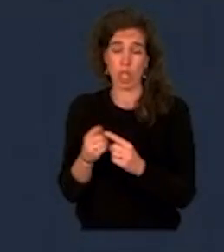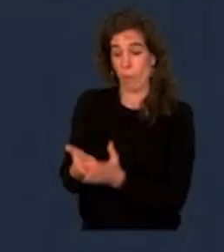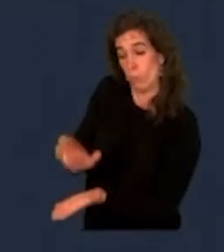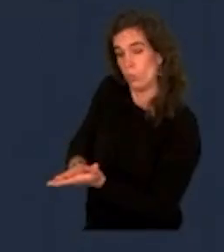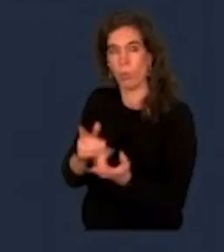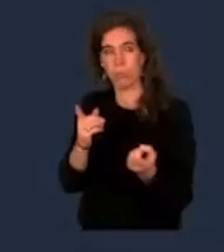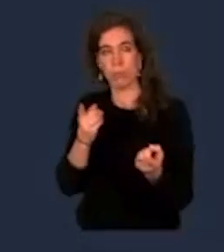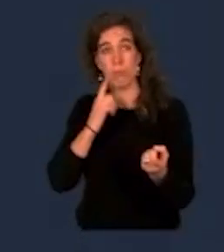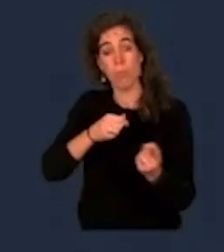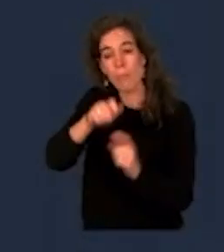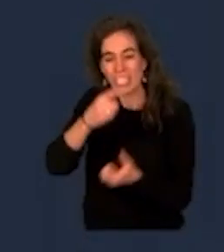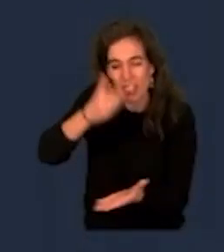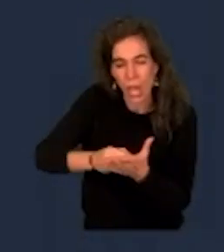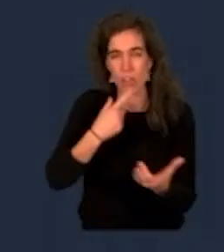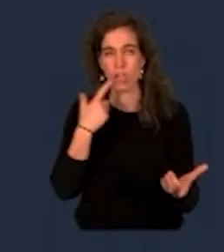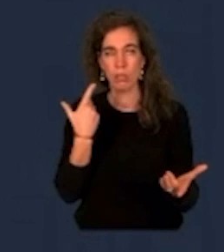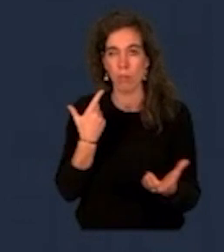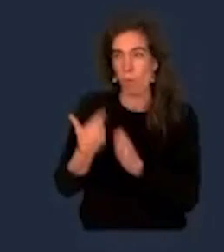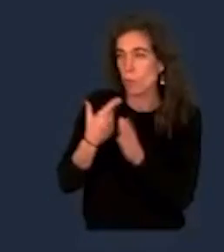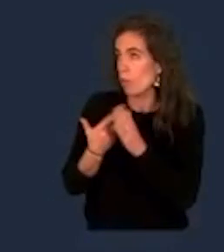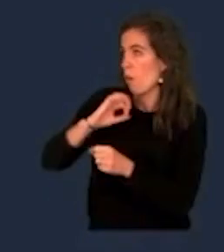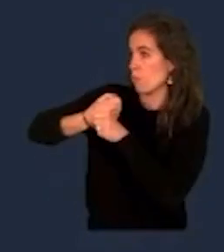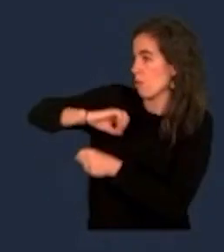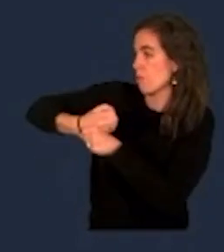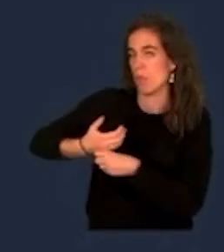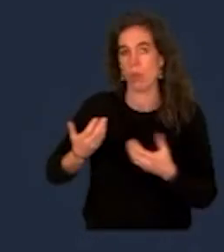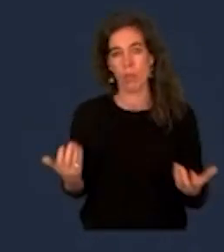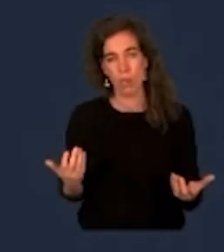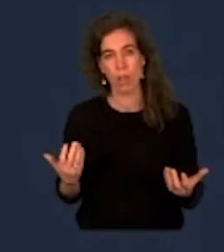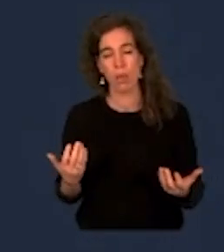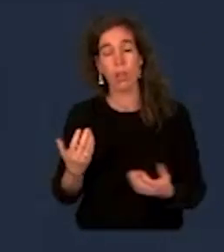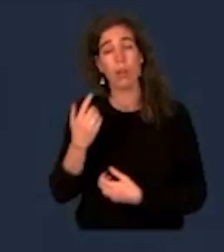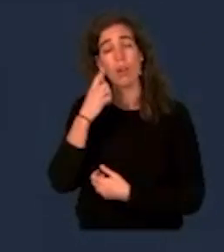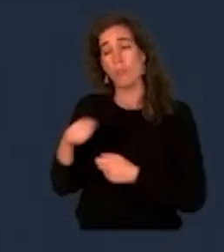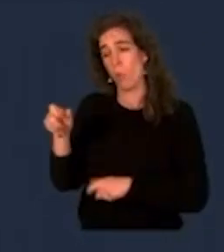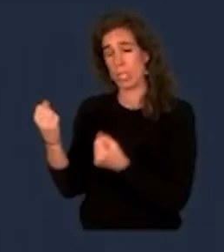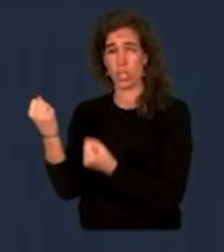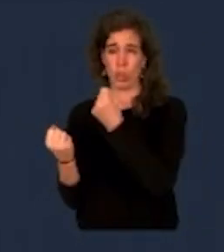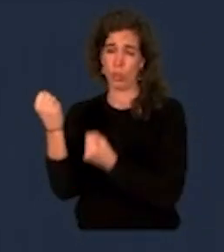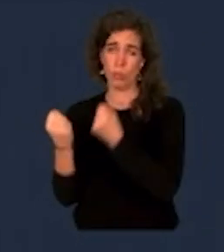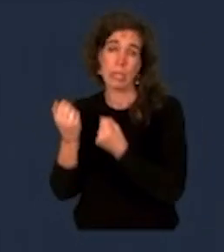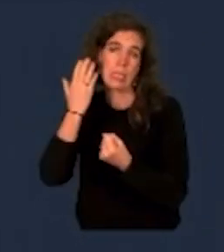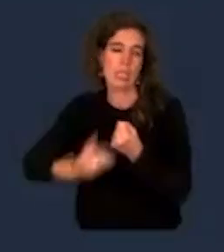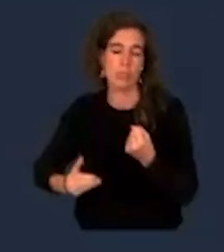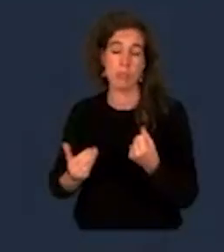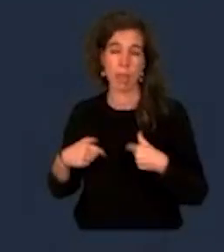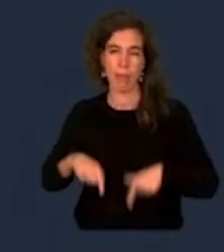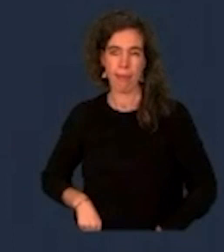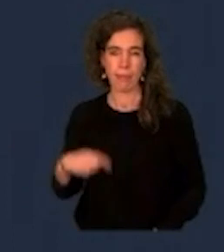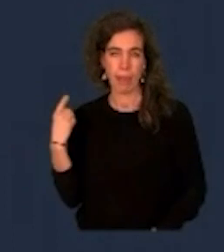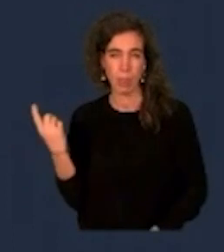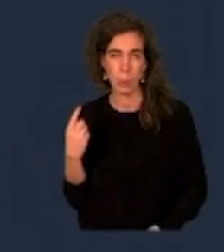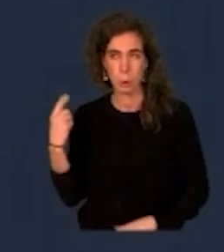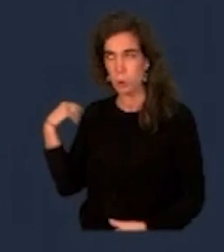consommateur le deuxième plus gros contributeur sont les automobilistes éternel vachaler de la République avec près de